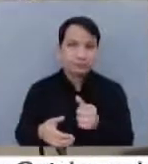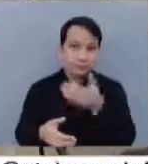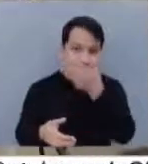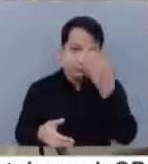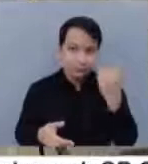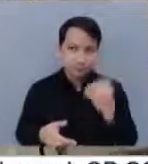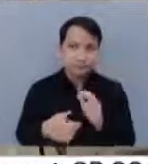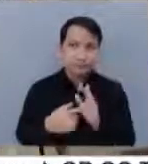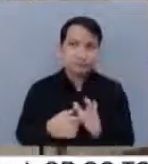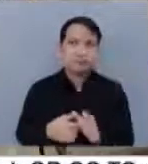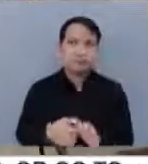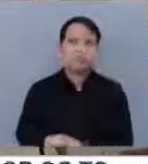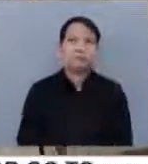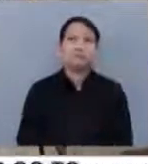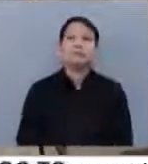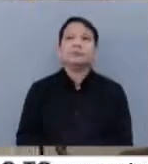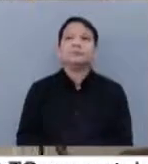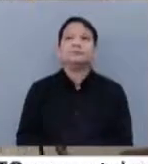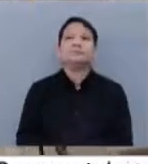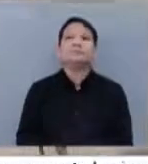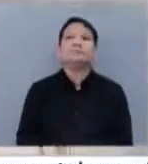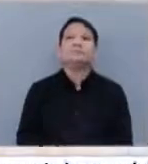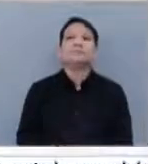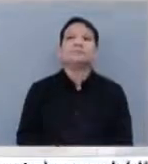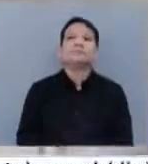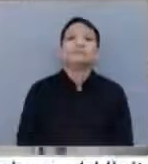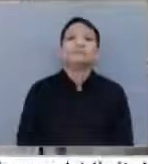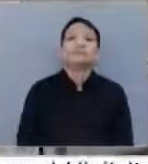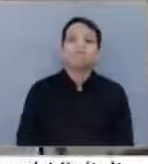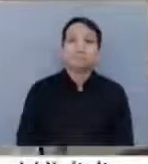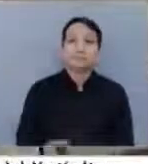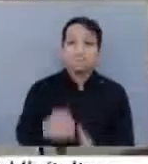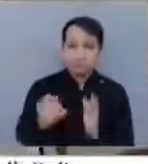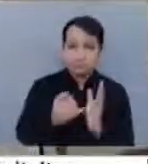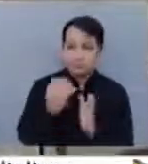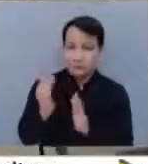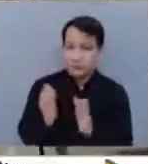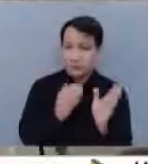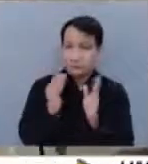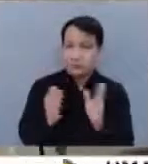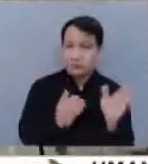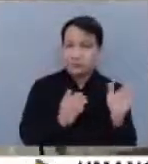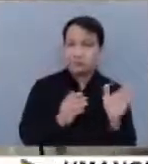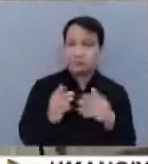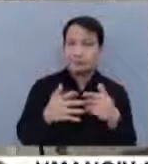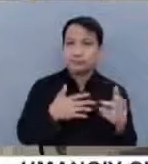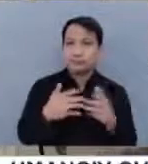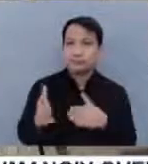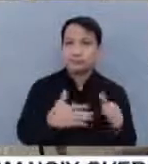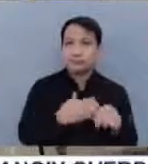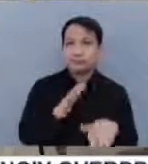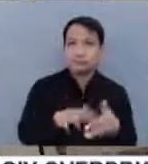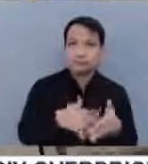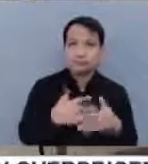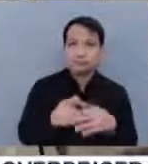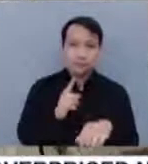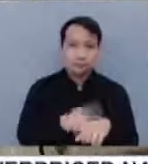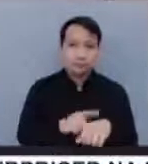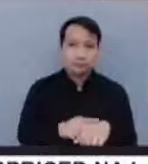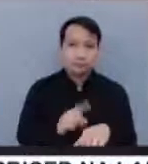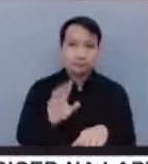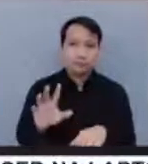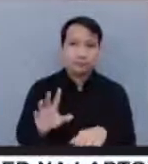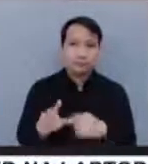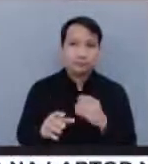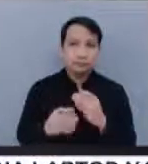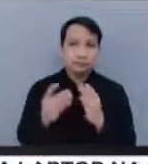journaling naman is more concerned with planning. Anything to do with planning on pen and paper. Meron na din siyang actually digital